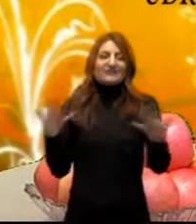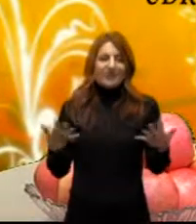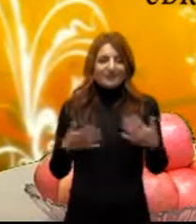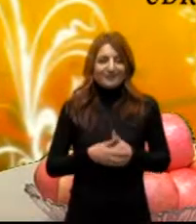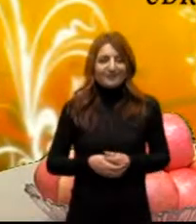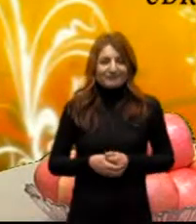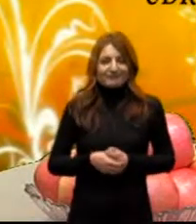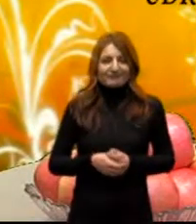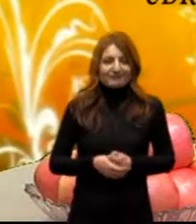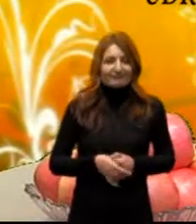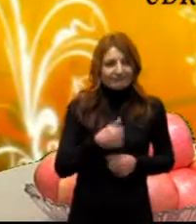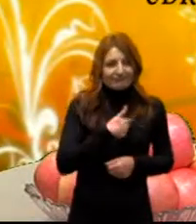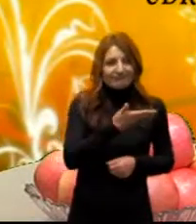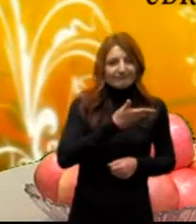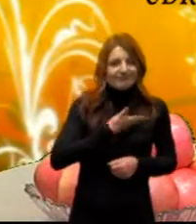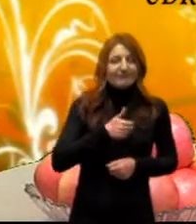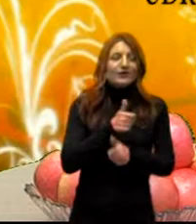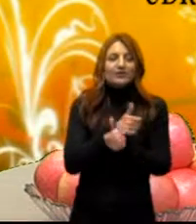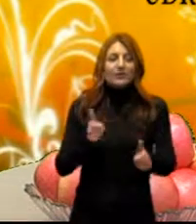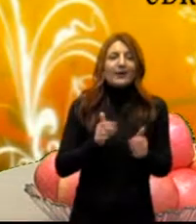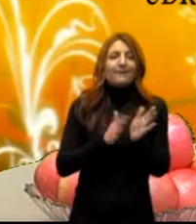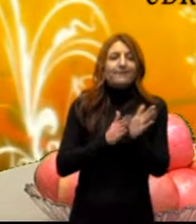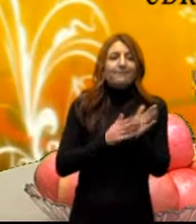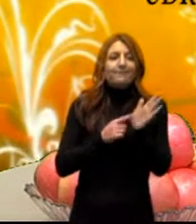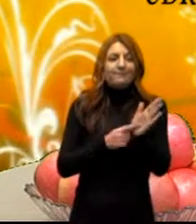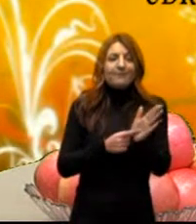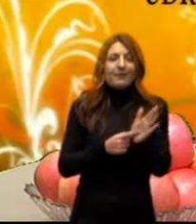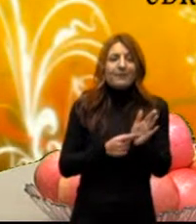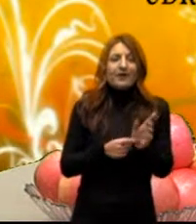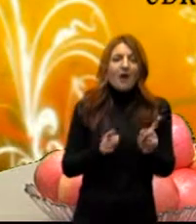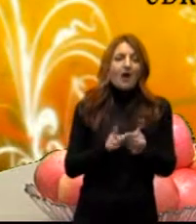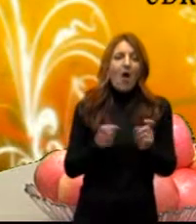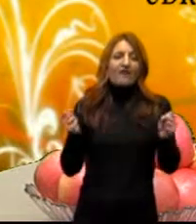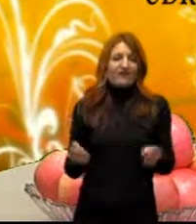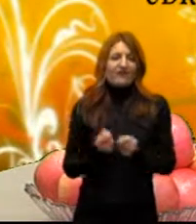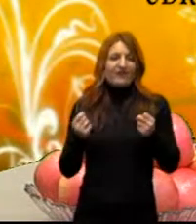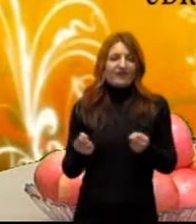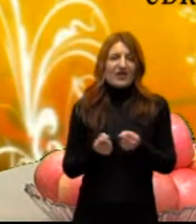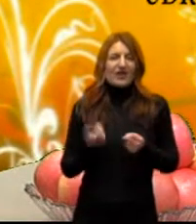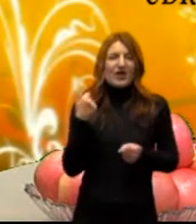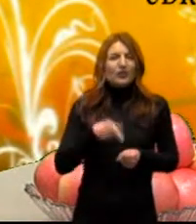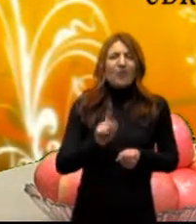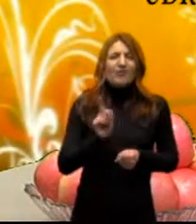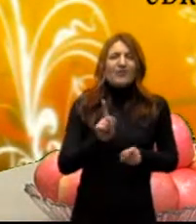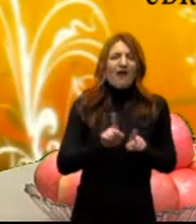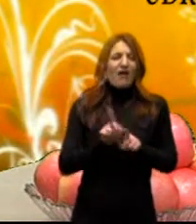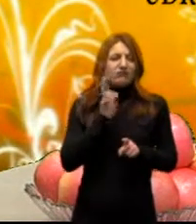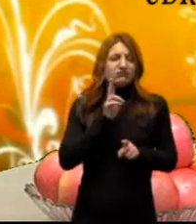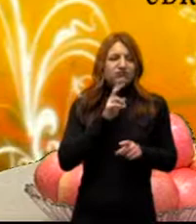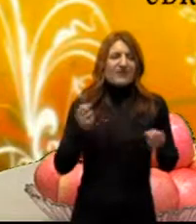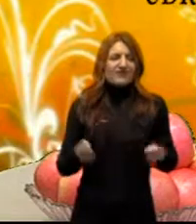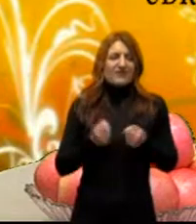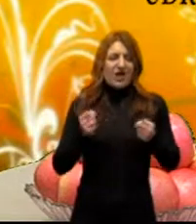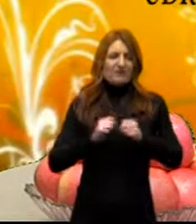vi ste gore dali jedan sjajan primjer kao neke vježbe, recimo. Ali nisu to vježbe